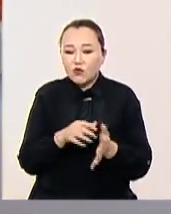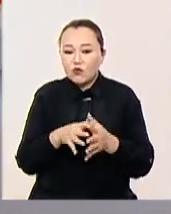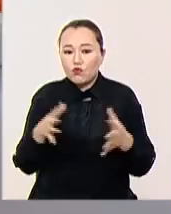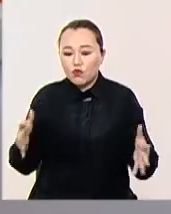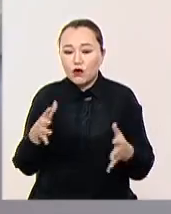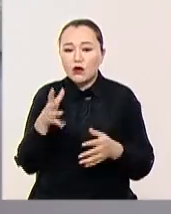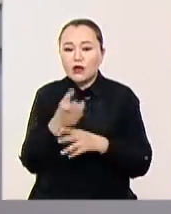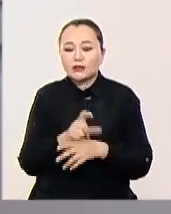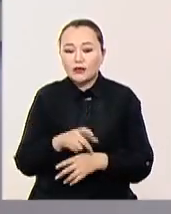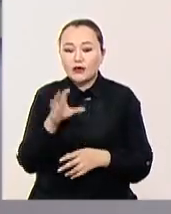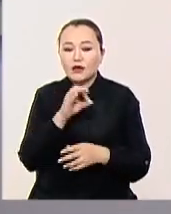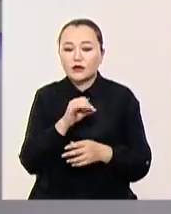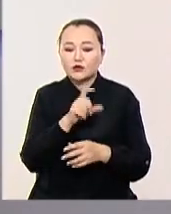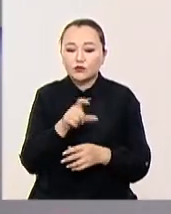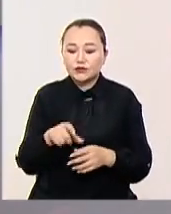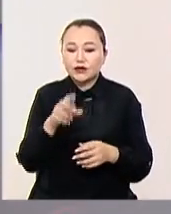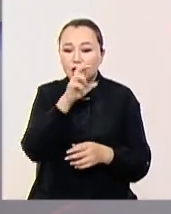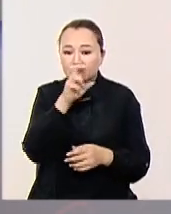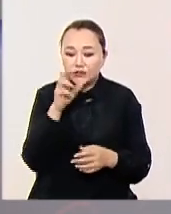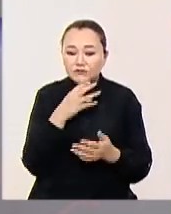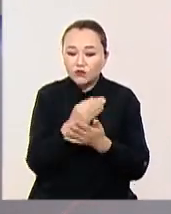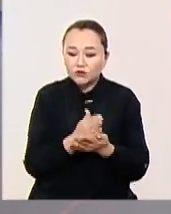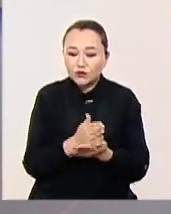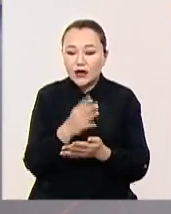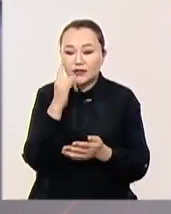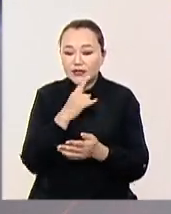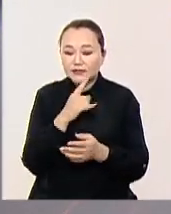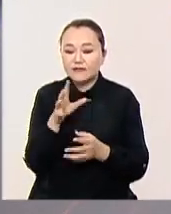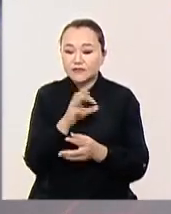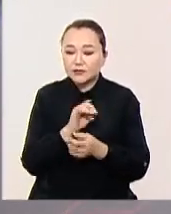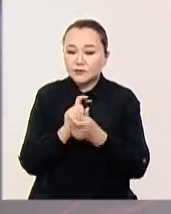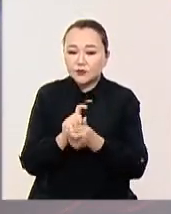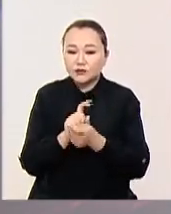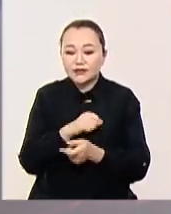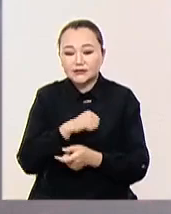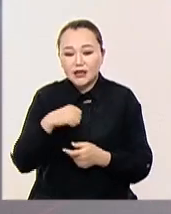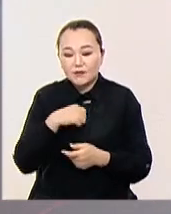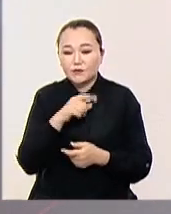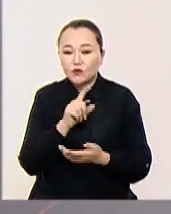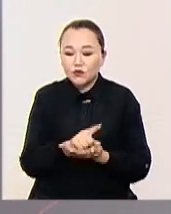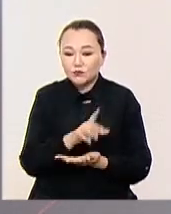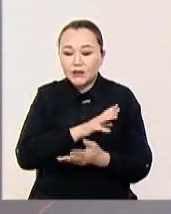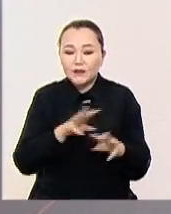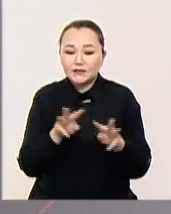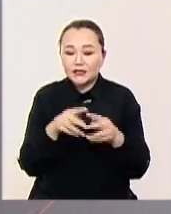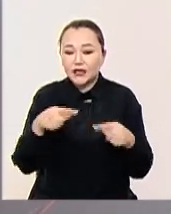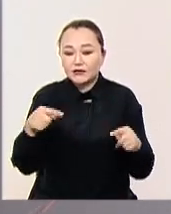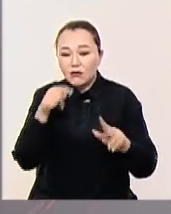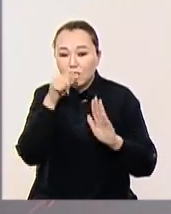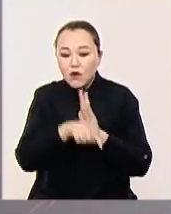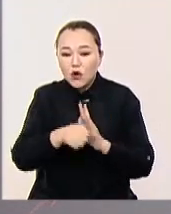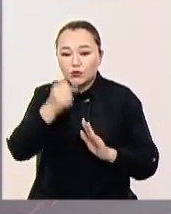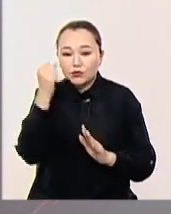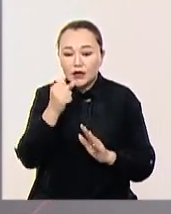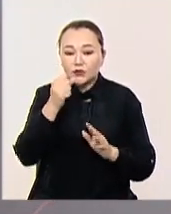қалған мемлекеттік органдарда қазақстандық бақта бұл қауіппен өздері күресу керек дейді. Әрі министр кибер соққылар туралы нақты